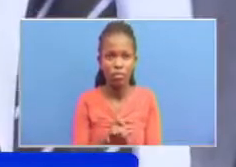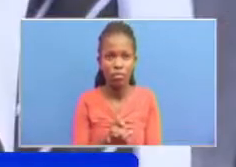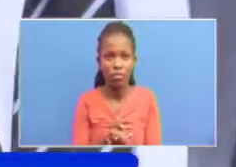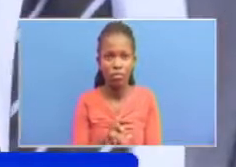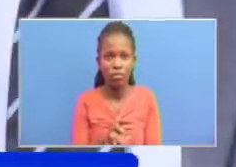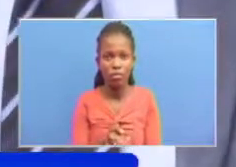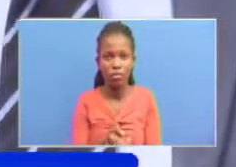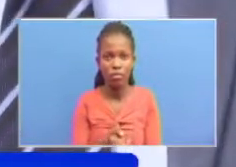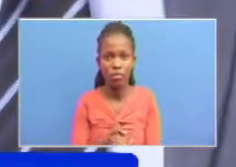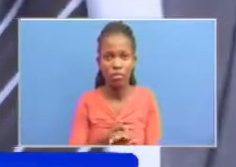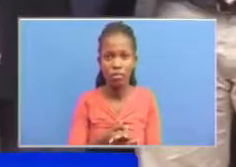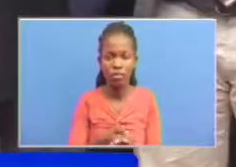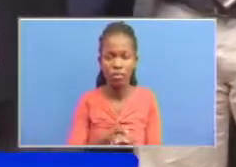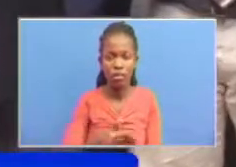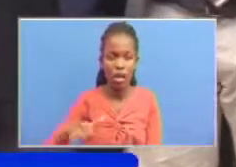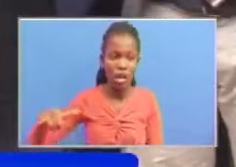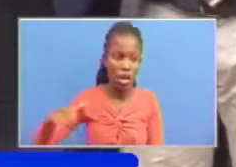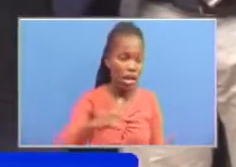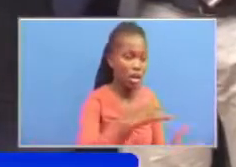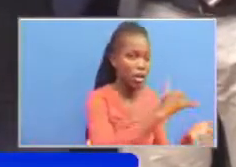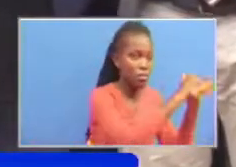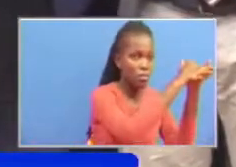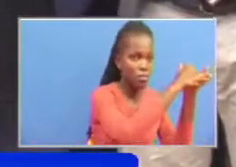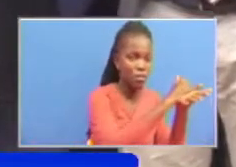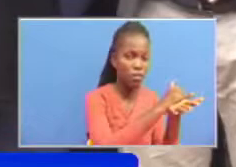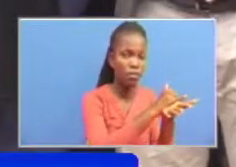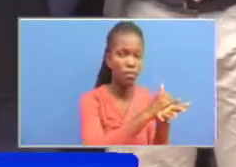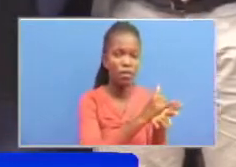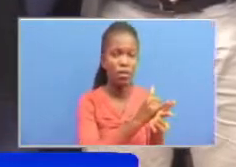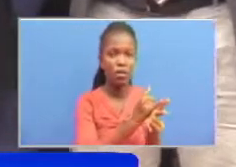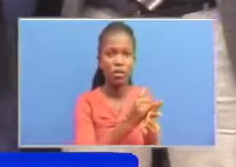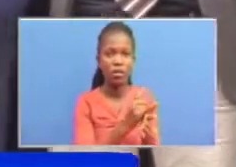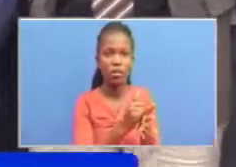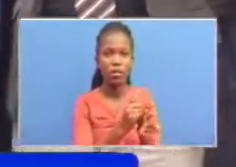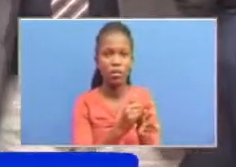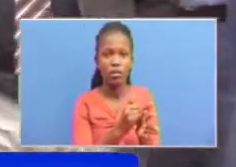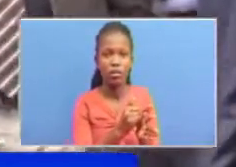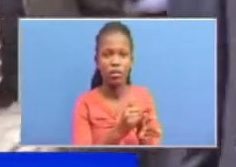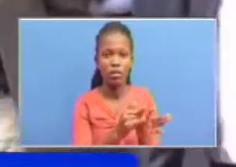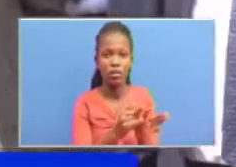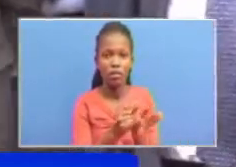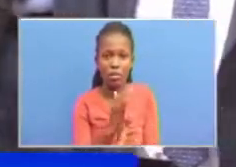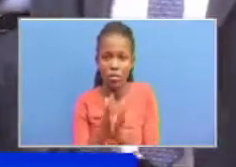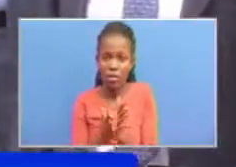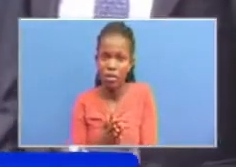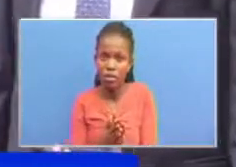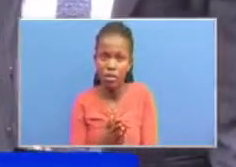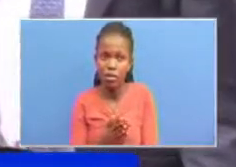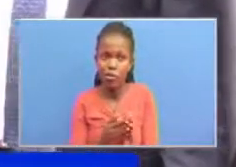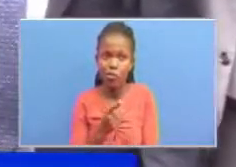kwa kiwanza chandeke kauntini ono ya Masaku na kukwa vathi wa milioni ya najemwe na ile.